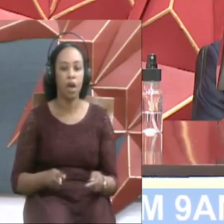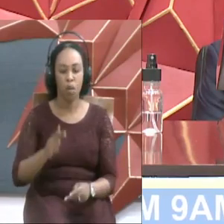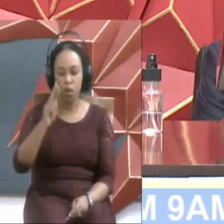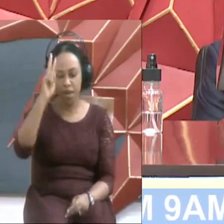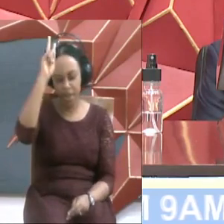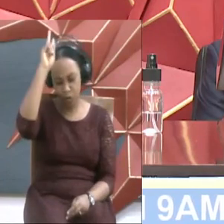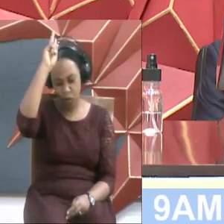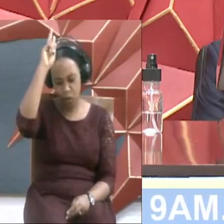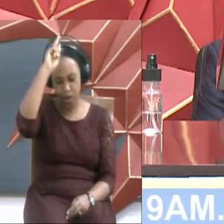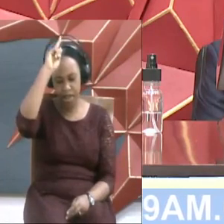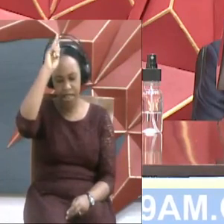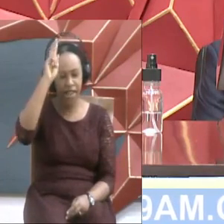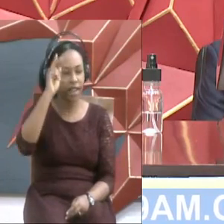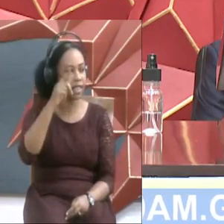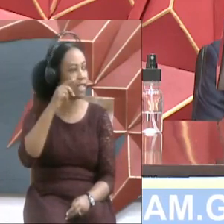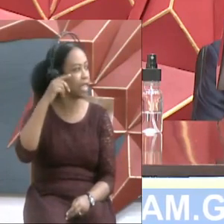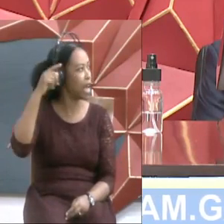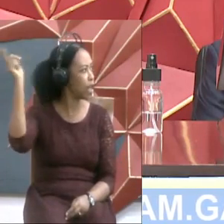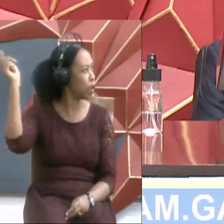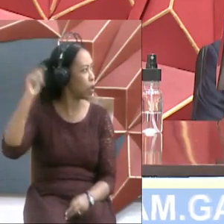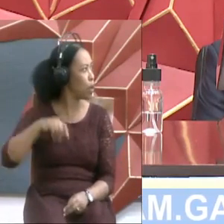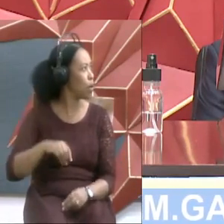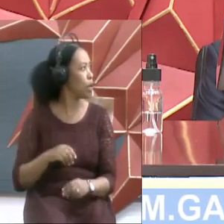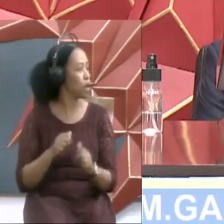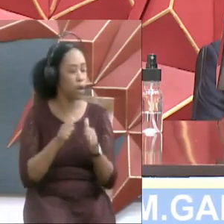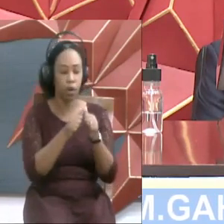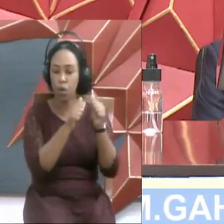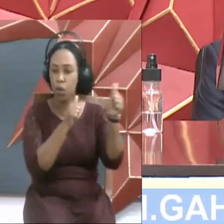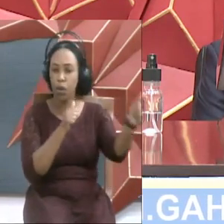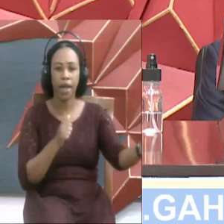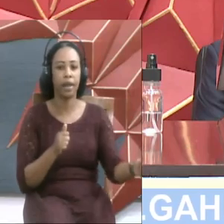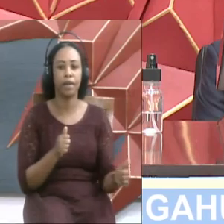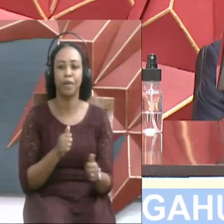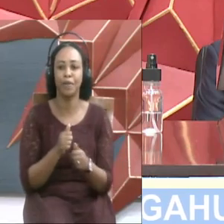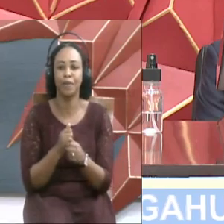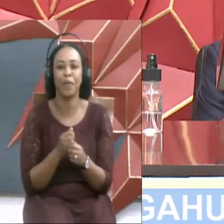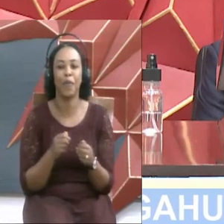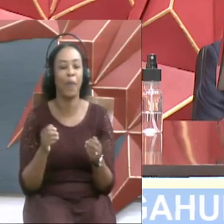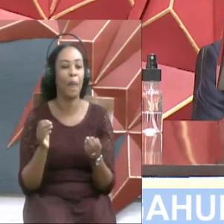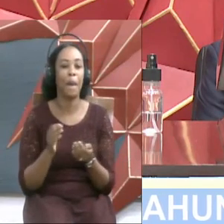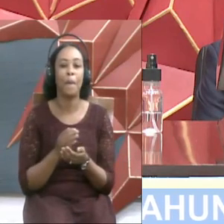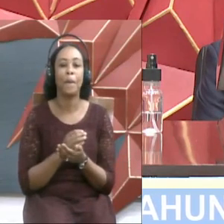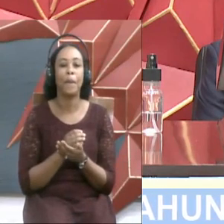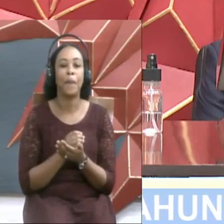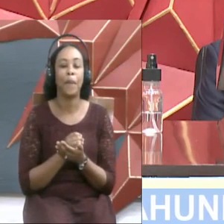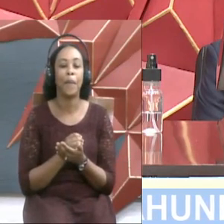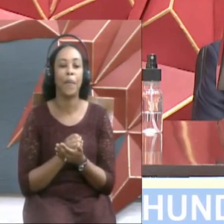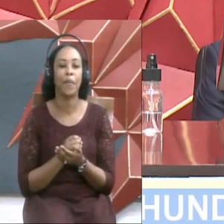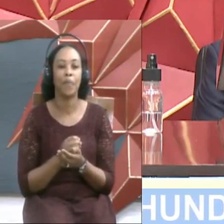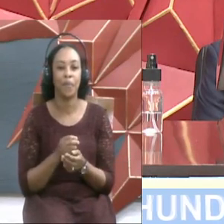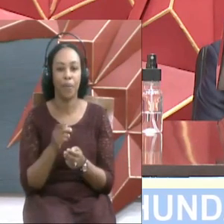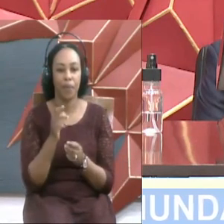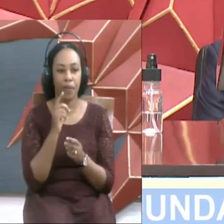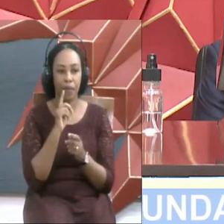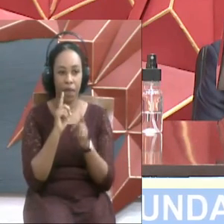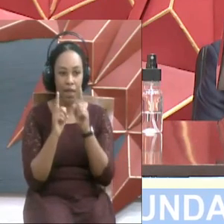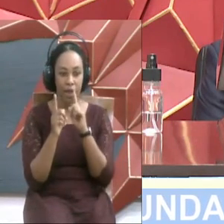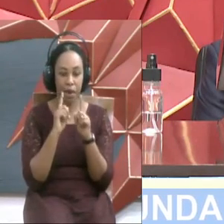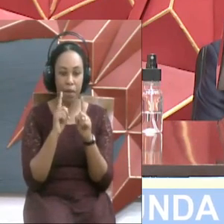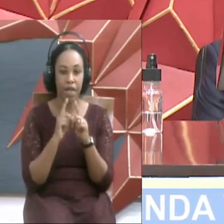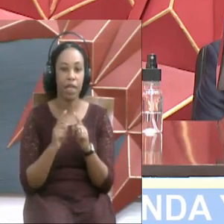Dans la campagne là-bas au milieu du pays, Muramvya, là où on appelle Muramvya. Je vous ai dit que